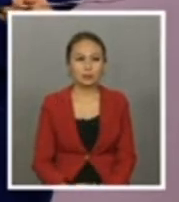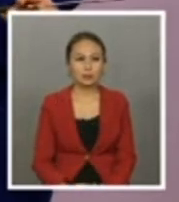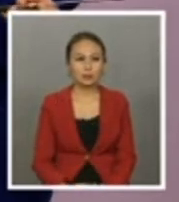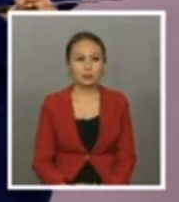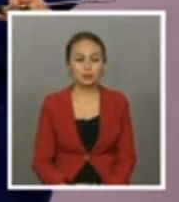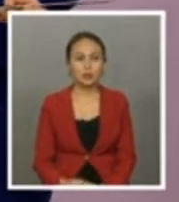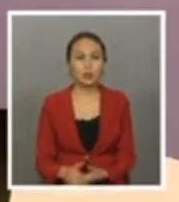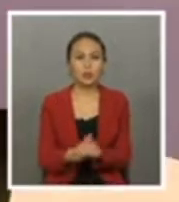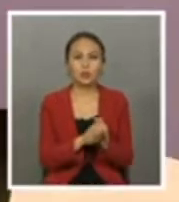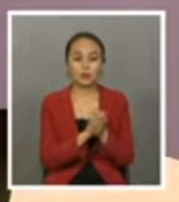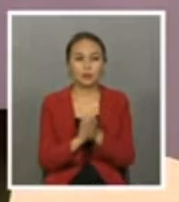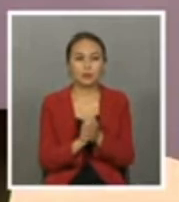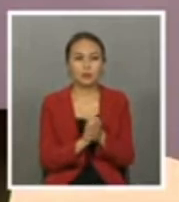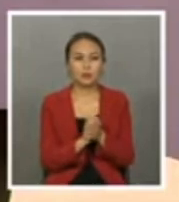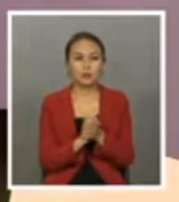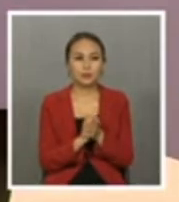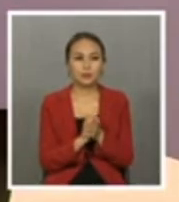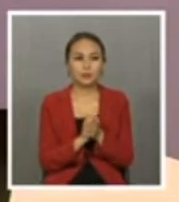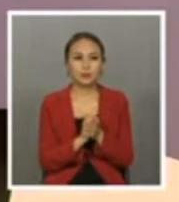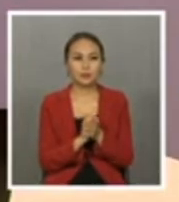Астық,